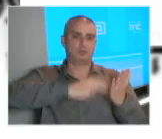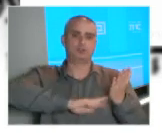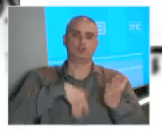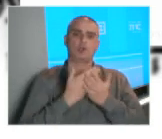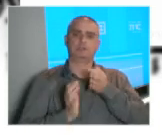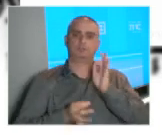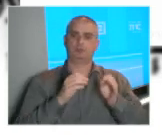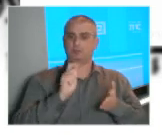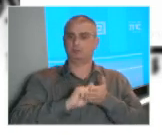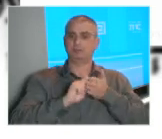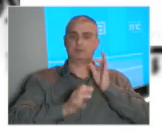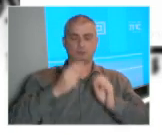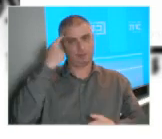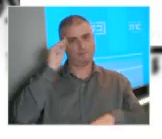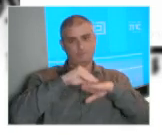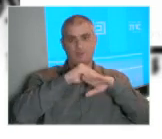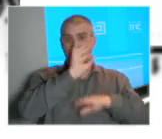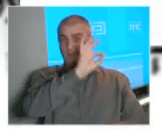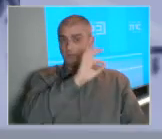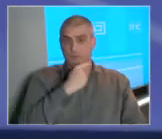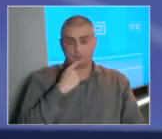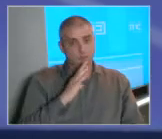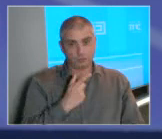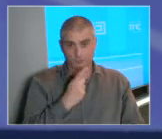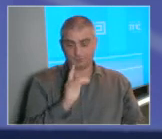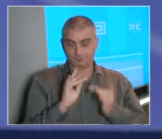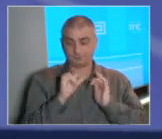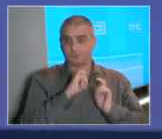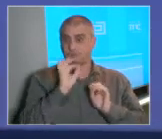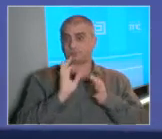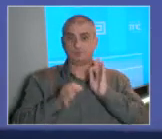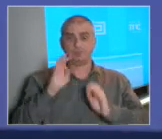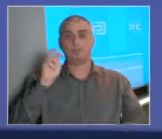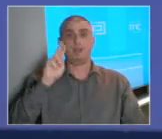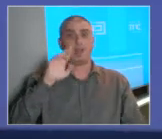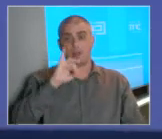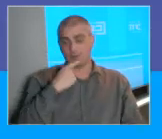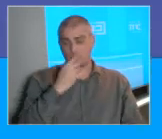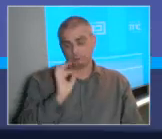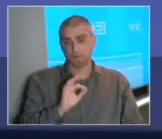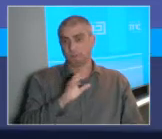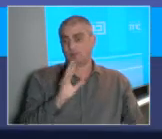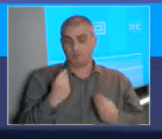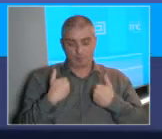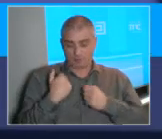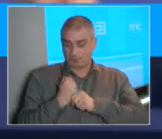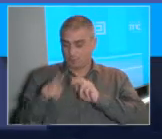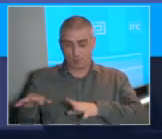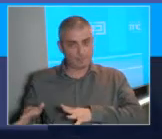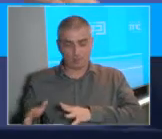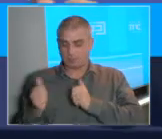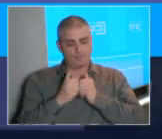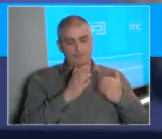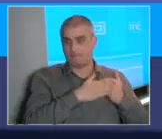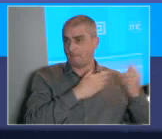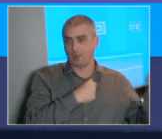לעיונה של היועצת המשפטית למשרד המשפטים ולידיעתה. כלומר, בניגוד העניינים של עורך הדין מררי, נאמר במפורש דברים שאני עוסקת, בן